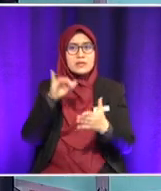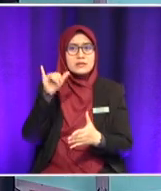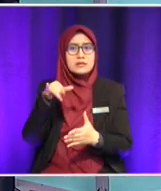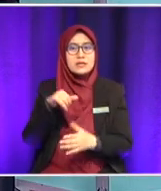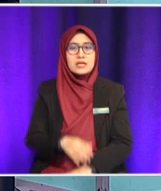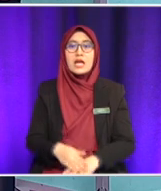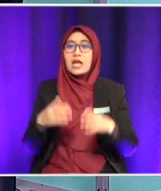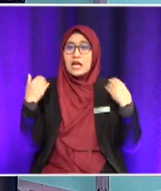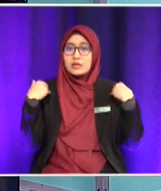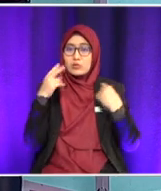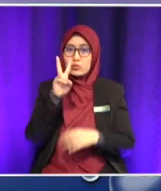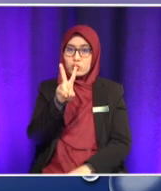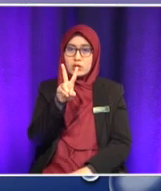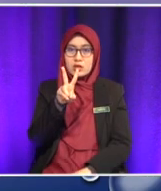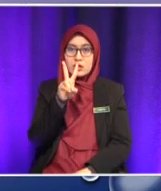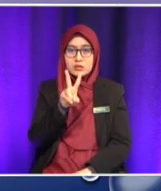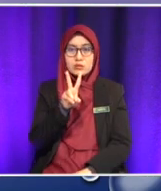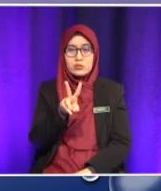yang pertama